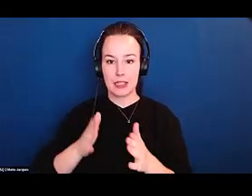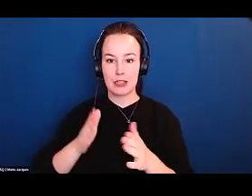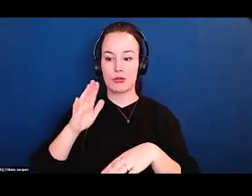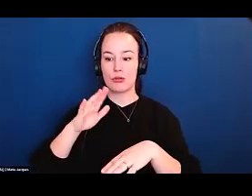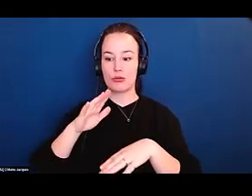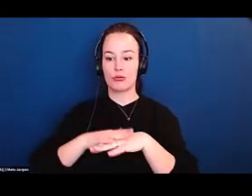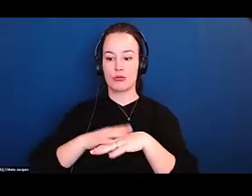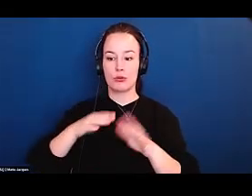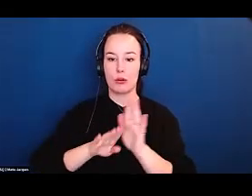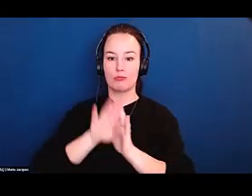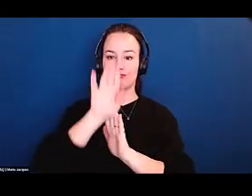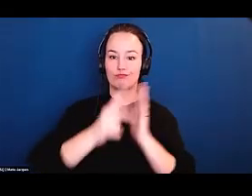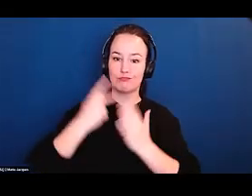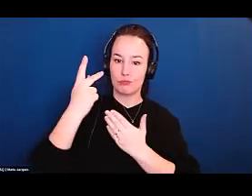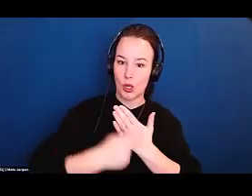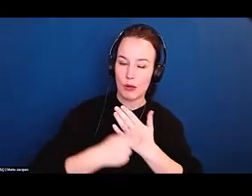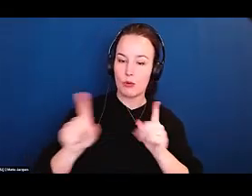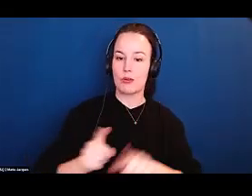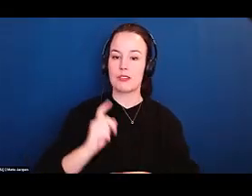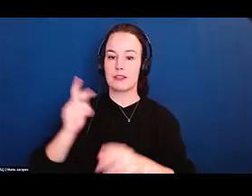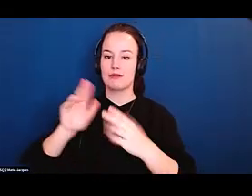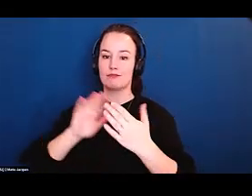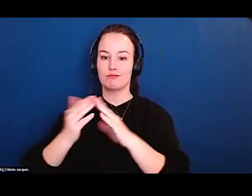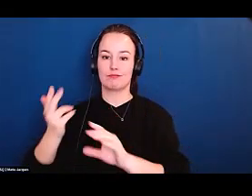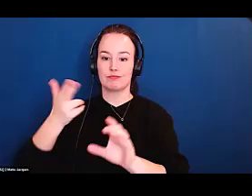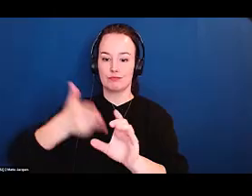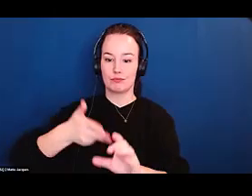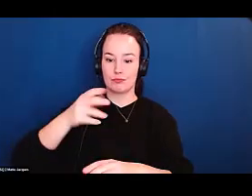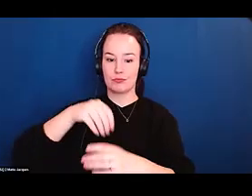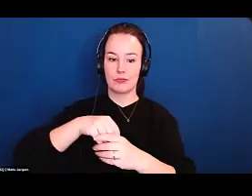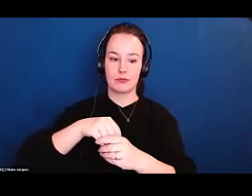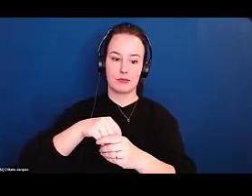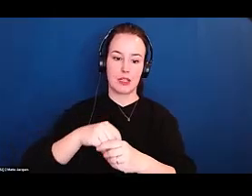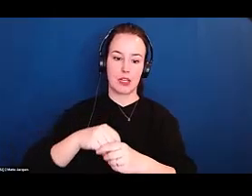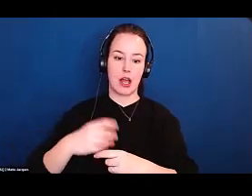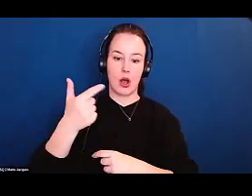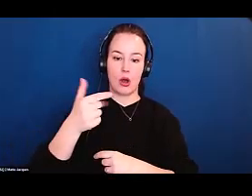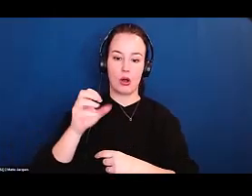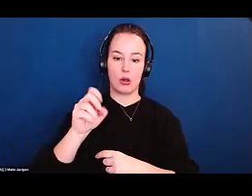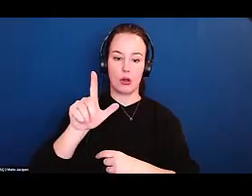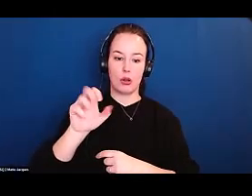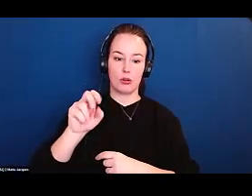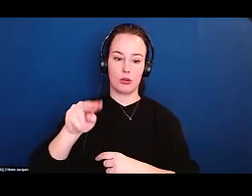spécialiste du développement des programmes et de l'engagement de la communauté à Golden Healthcare. C'est un